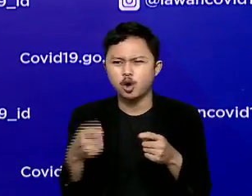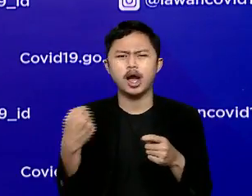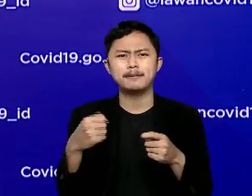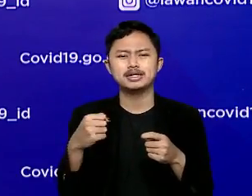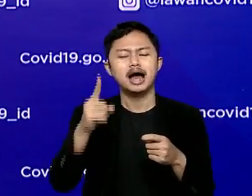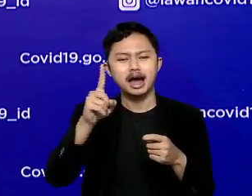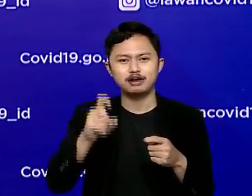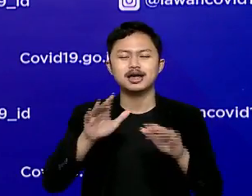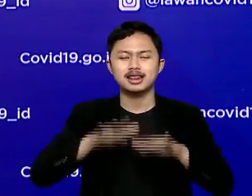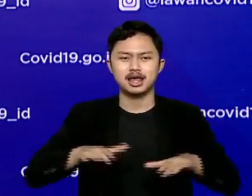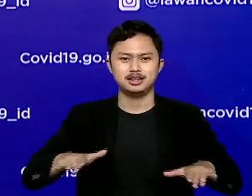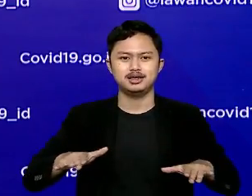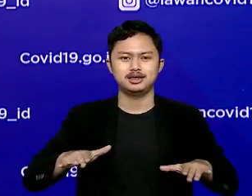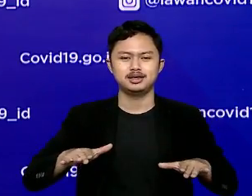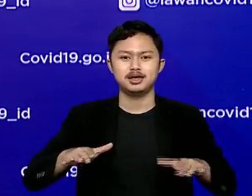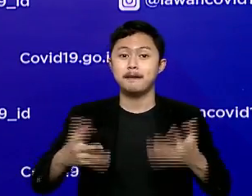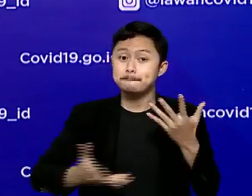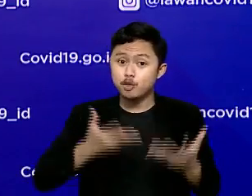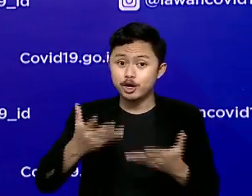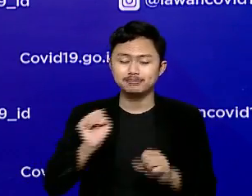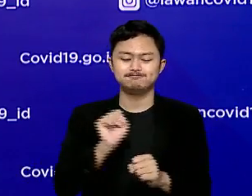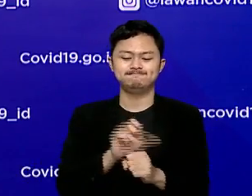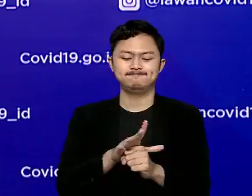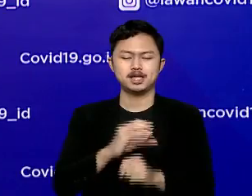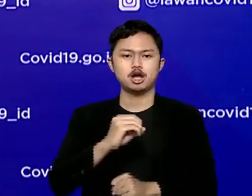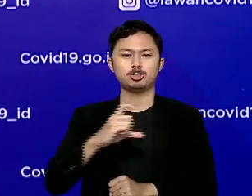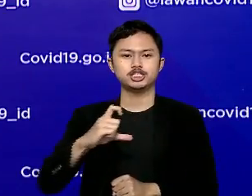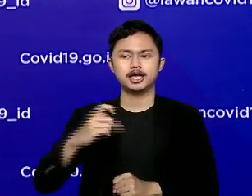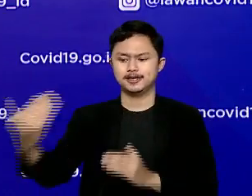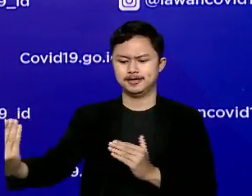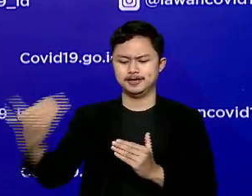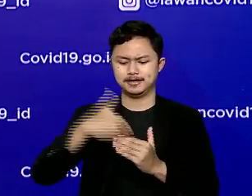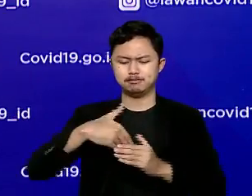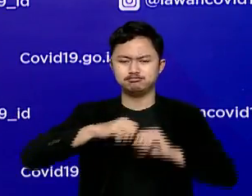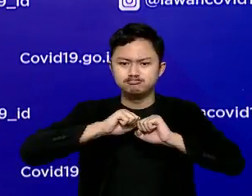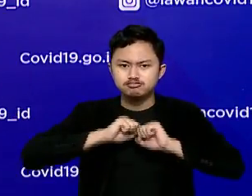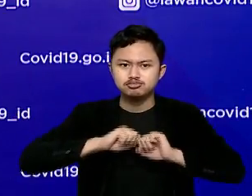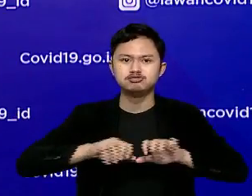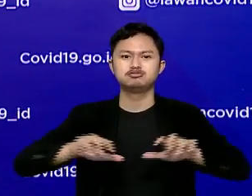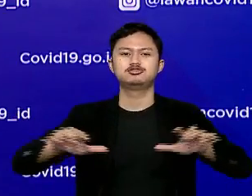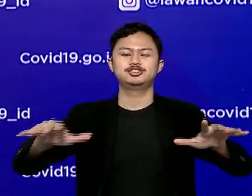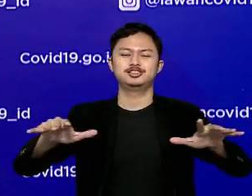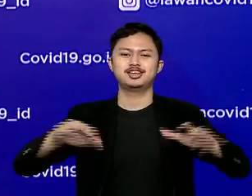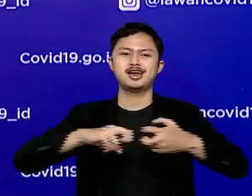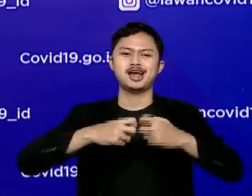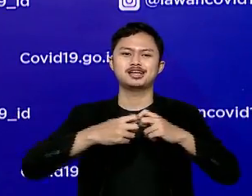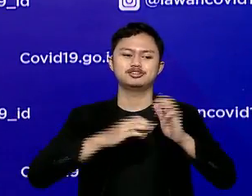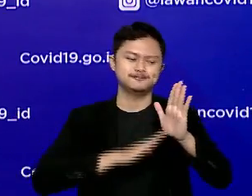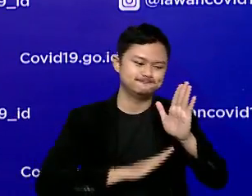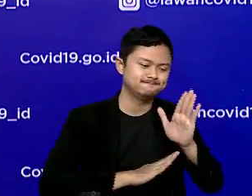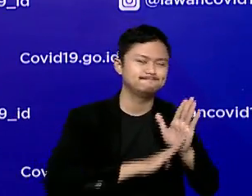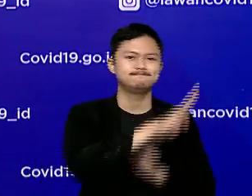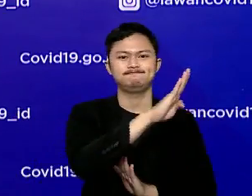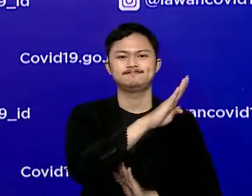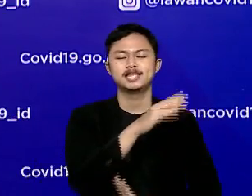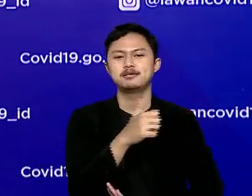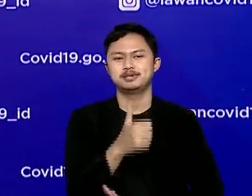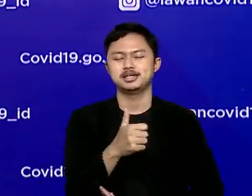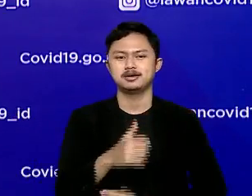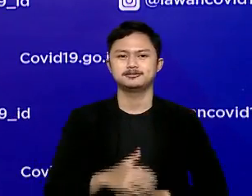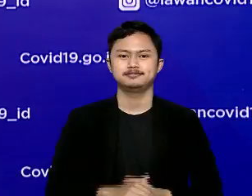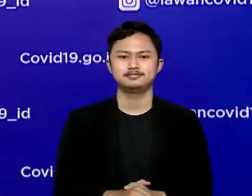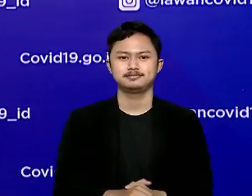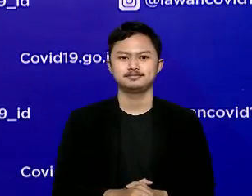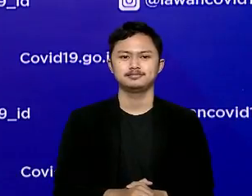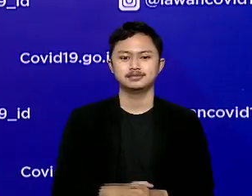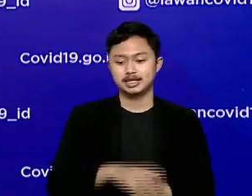mendukung kasus, termasuk Omikron, untuk semakin meluas dan berpotensi menimbulkan lonjakan di lokasi